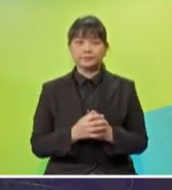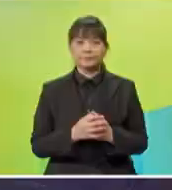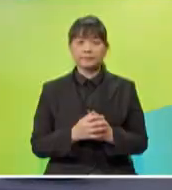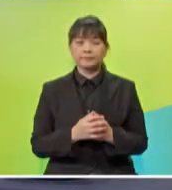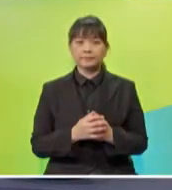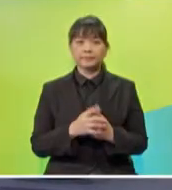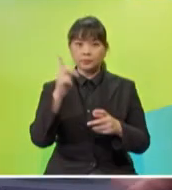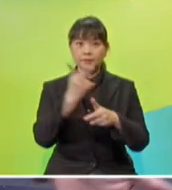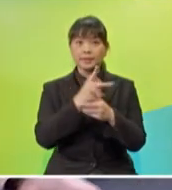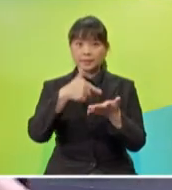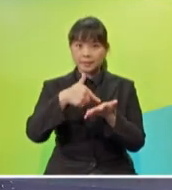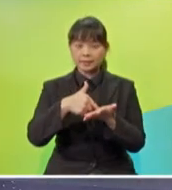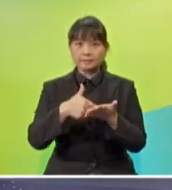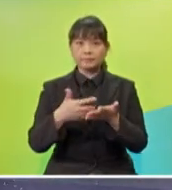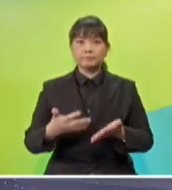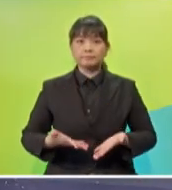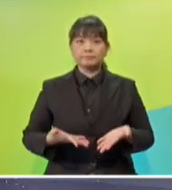sekali lagi naik